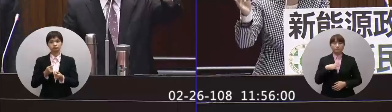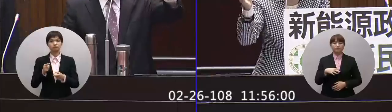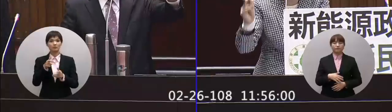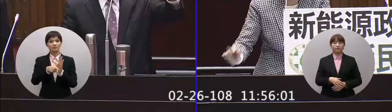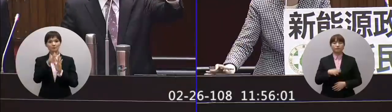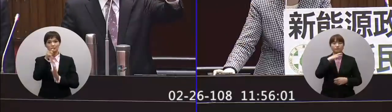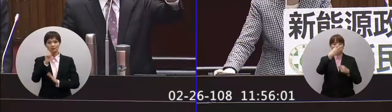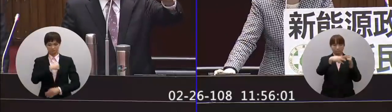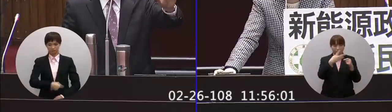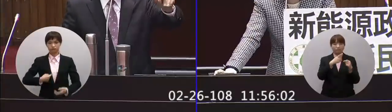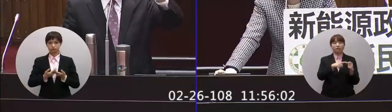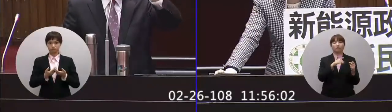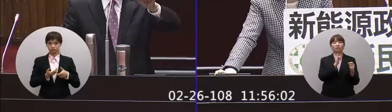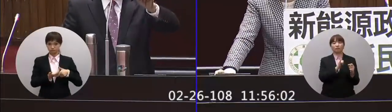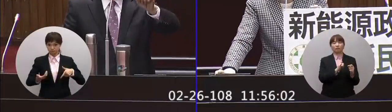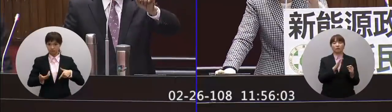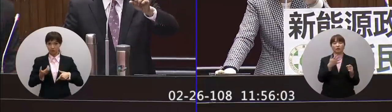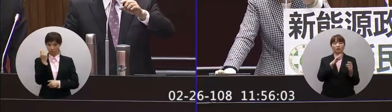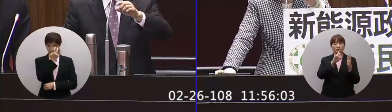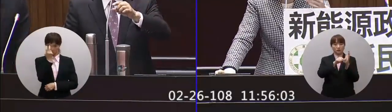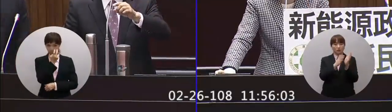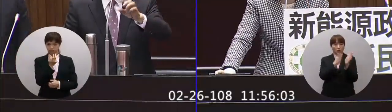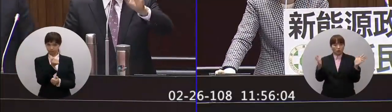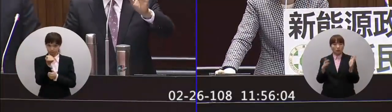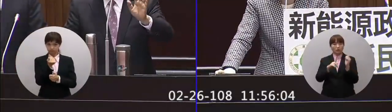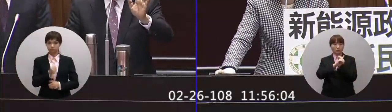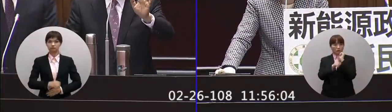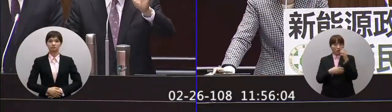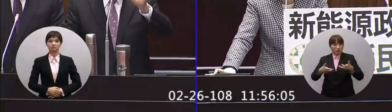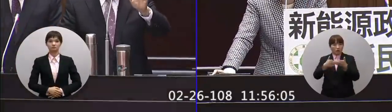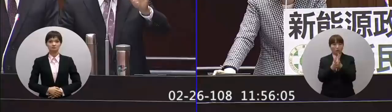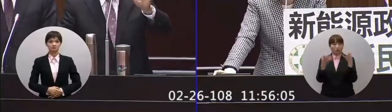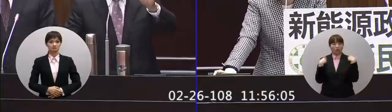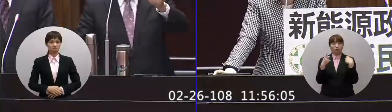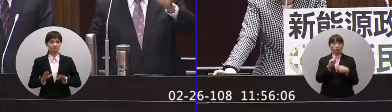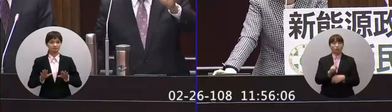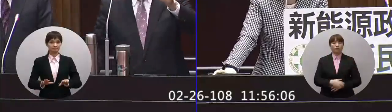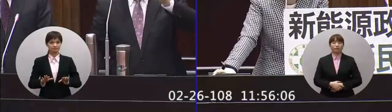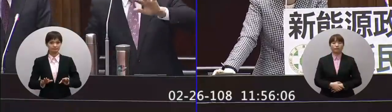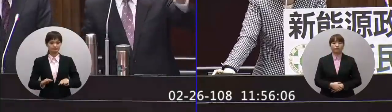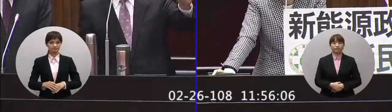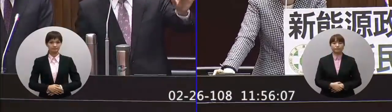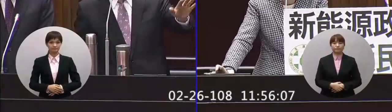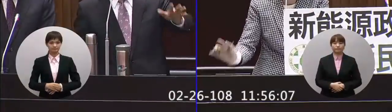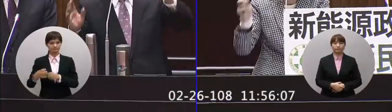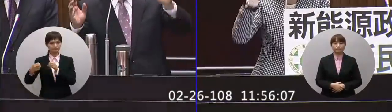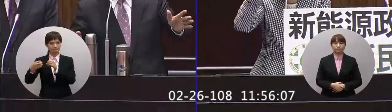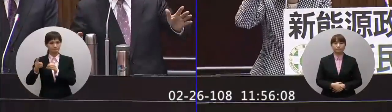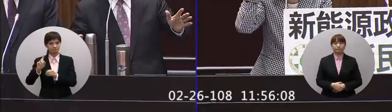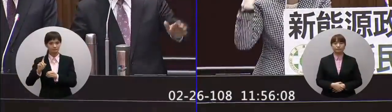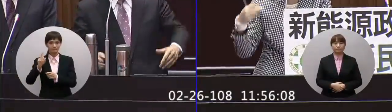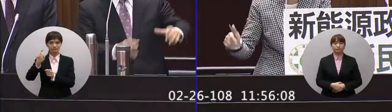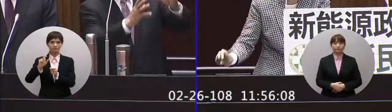知道，维持3年，这当然没问题。现在会不会延长？是法务部主管吗？国家机密保护法。 现在哦，在谈的那个什